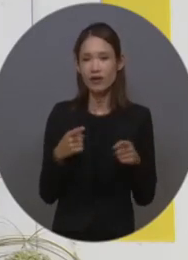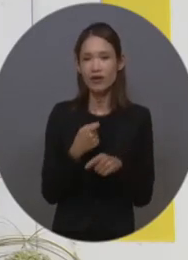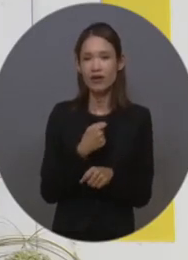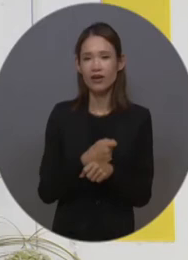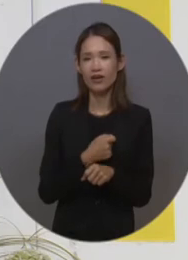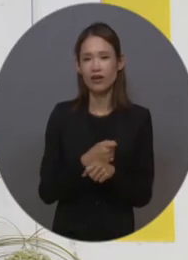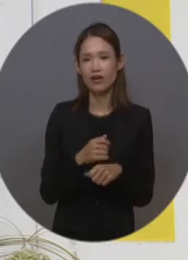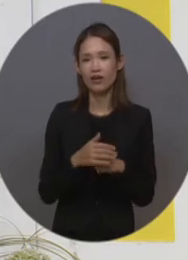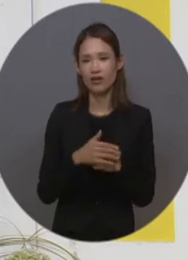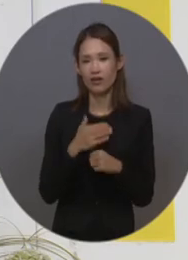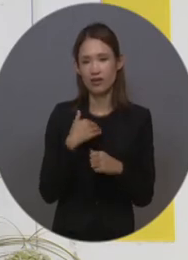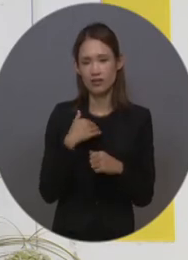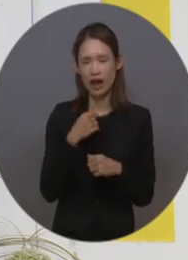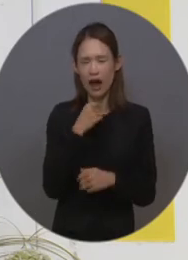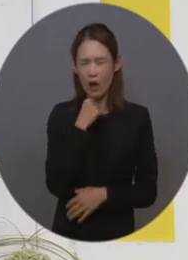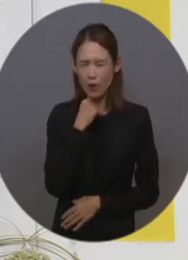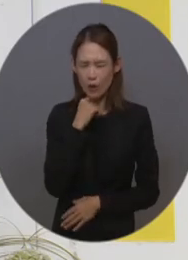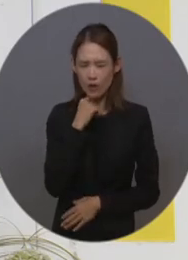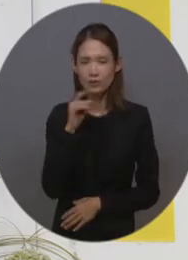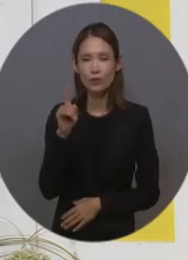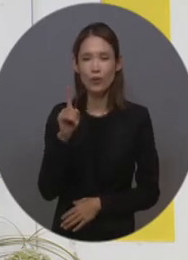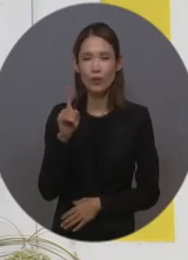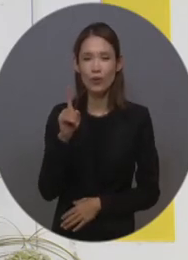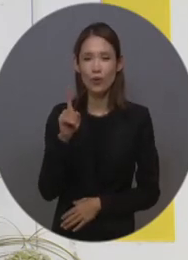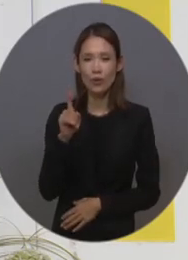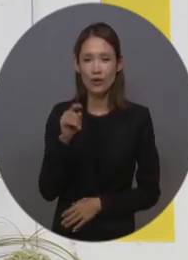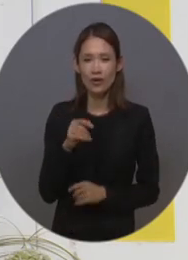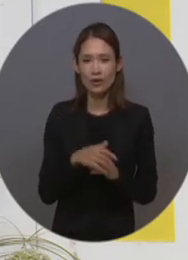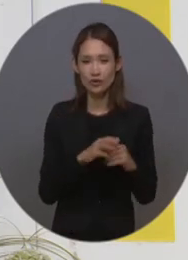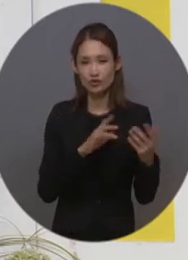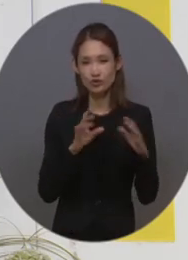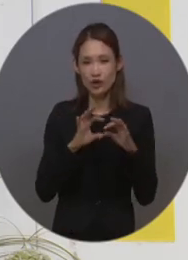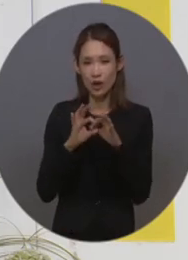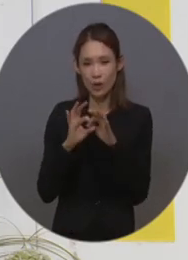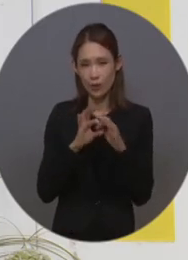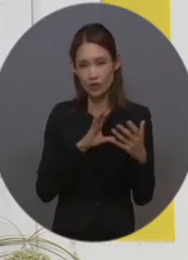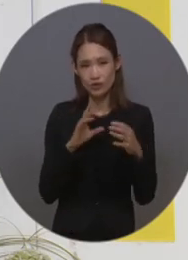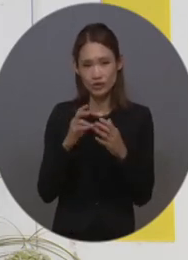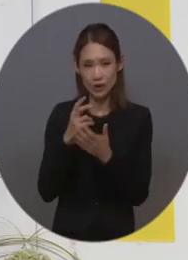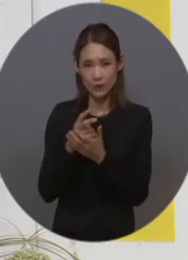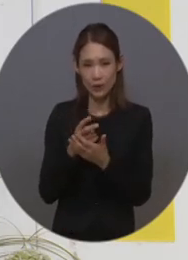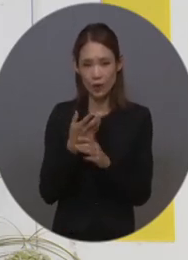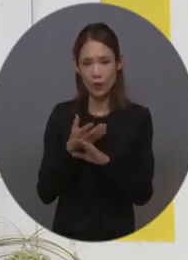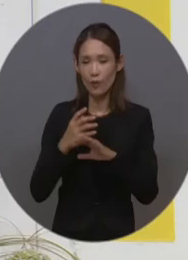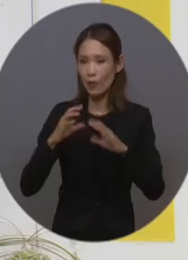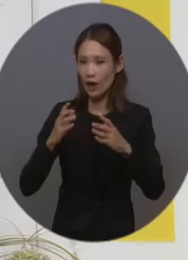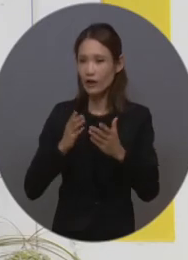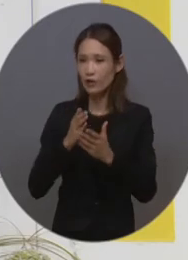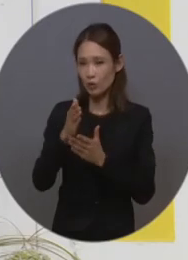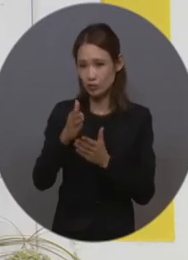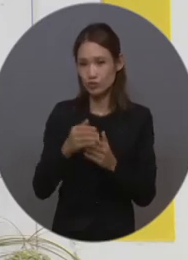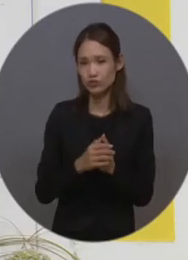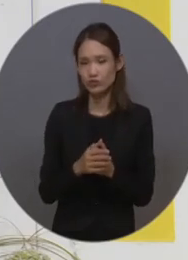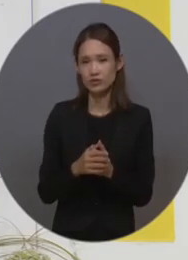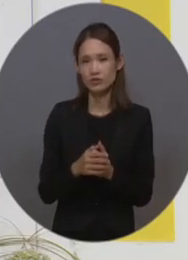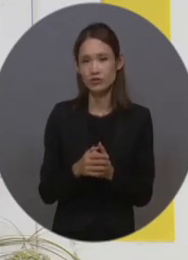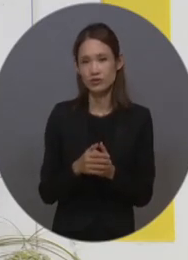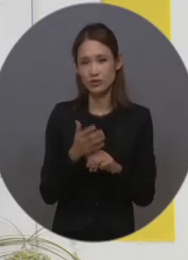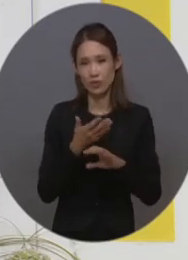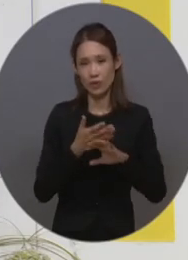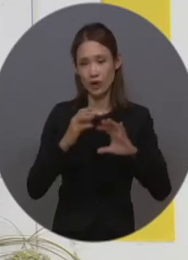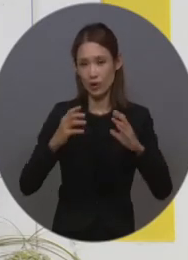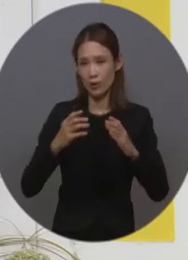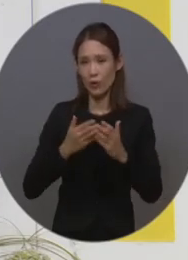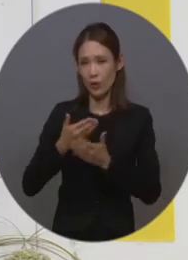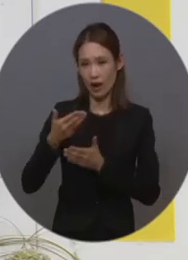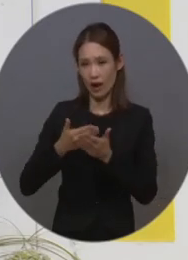제가 하고 싶은 게 아까 말씀드린 대로 네. 국제관계, 국제법, 외교 분야인 거예요. 네. 그래서 이제 외교학과 가서